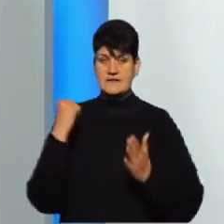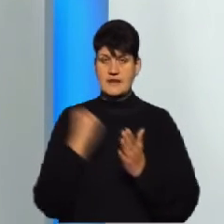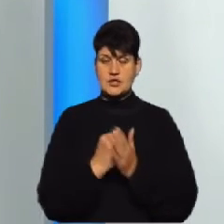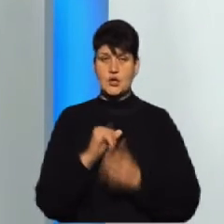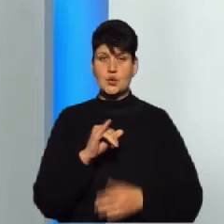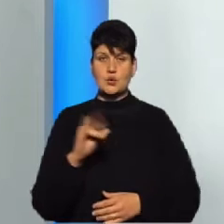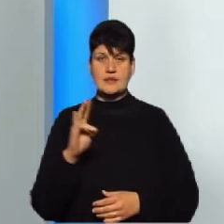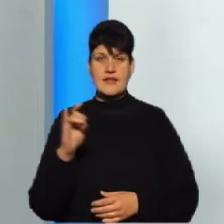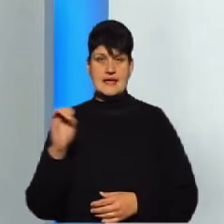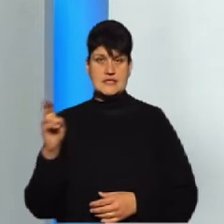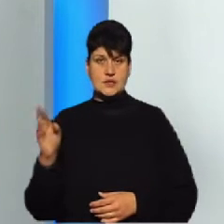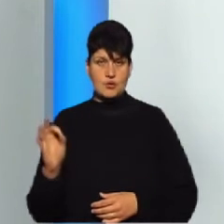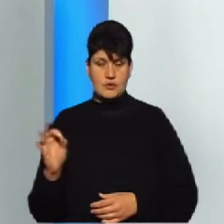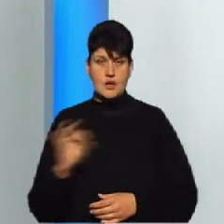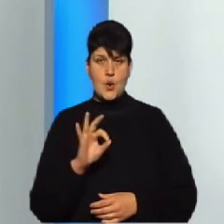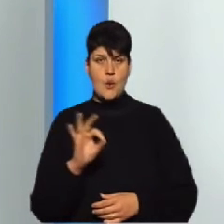ООН,